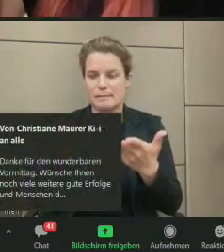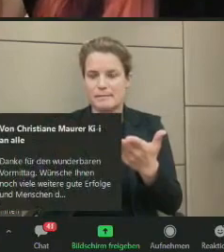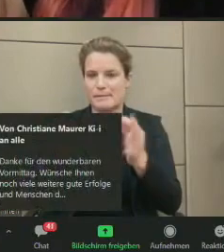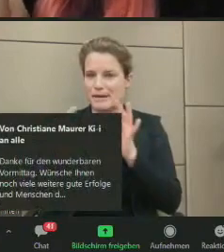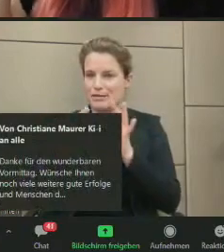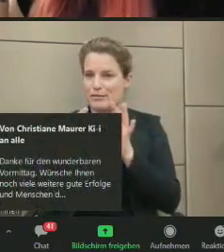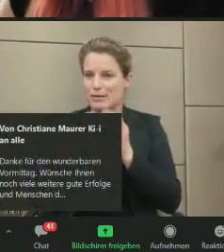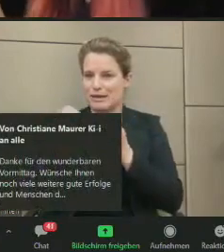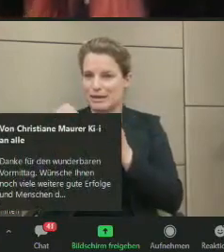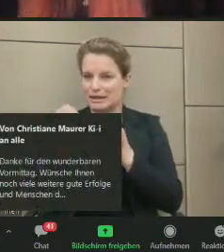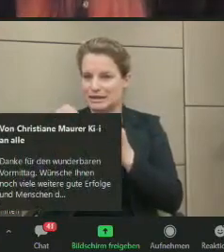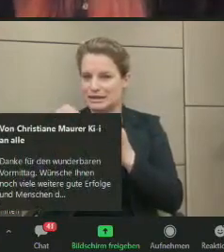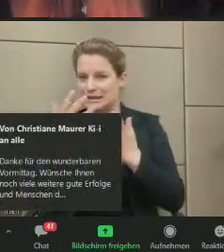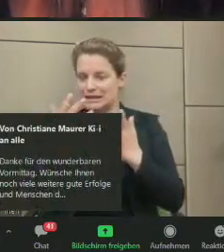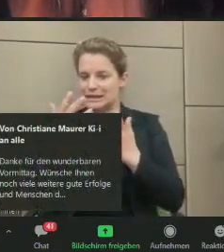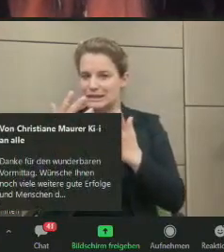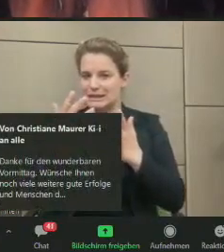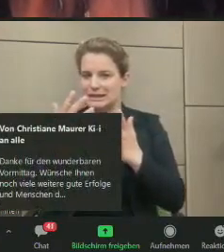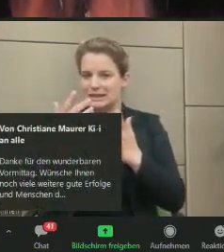wenn man zwei